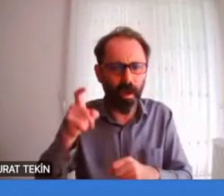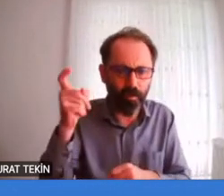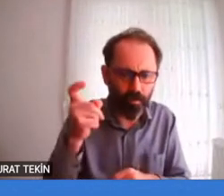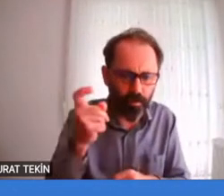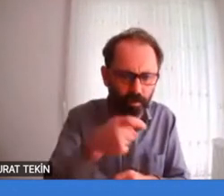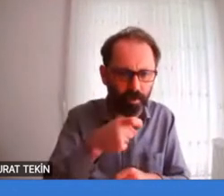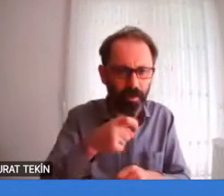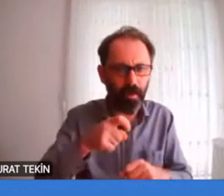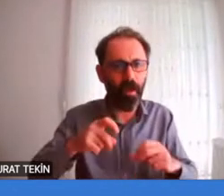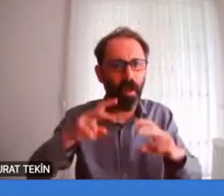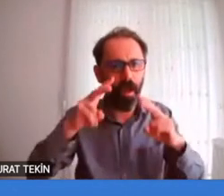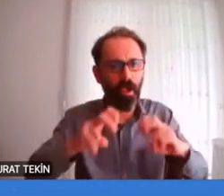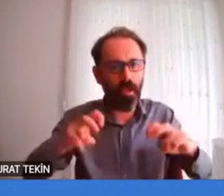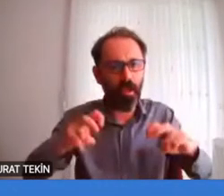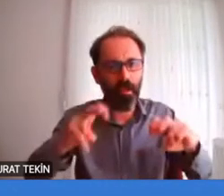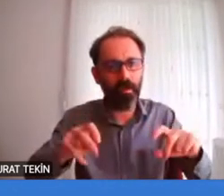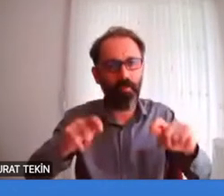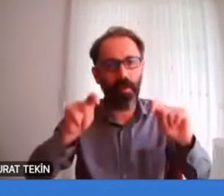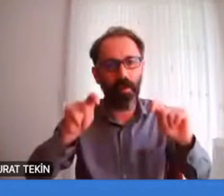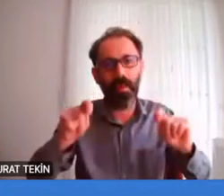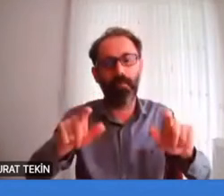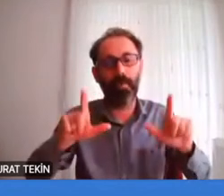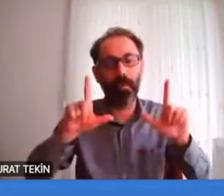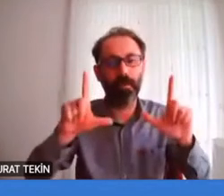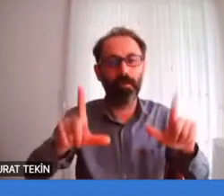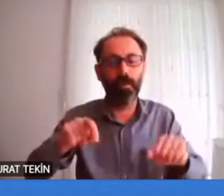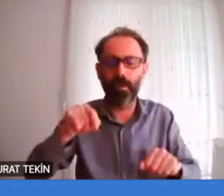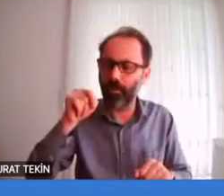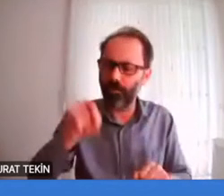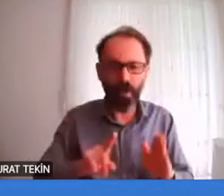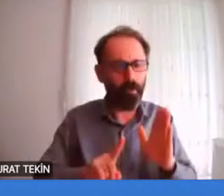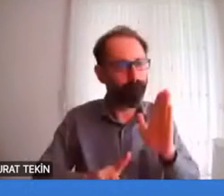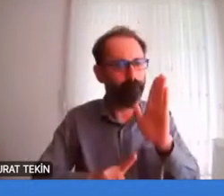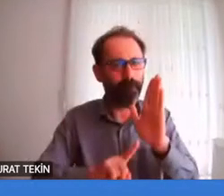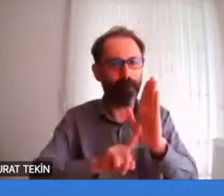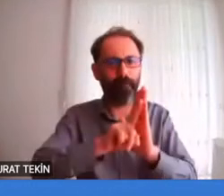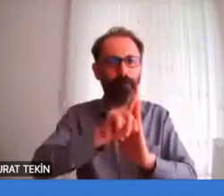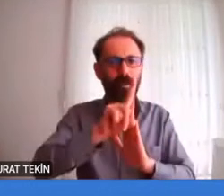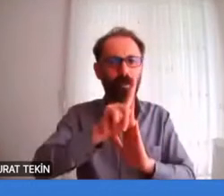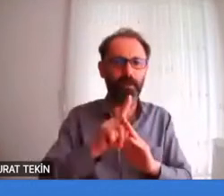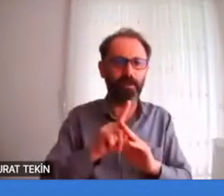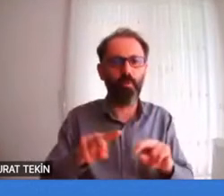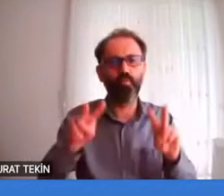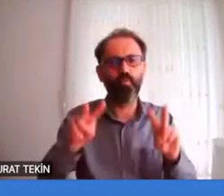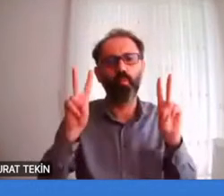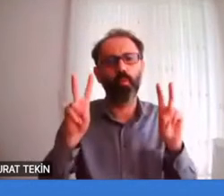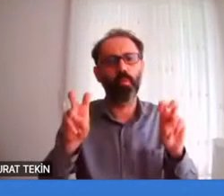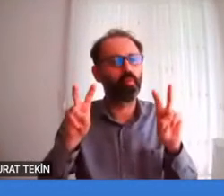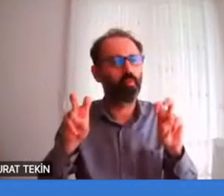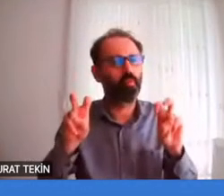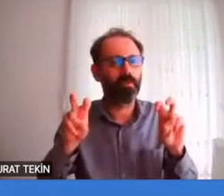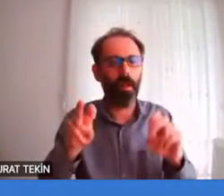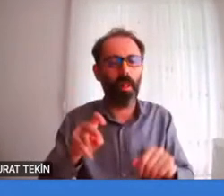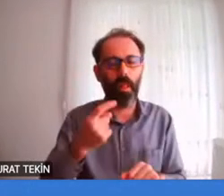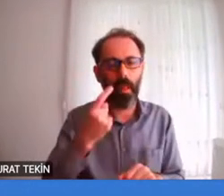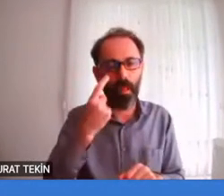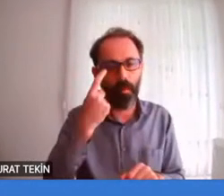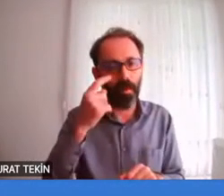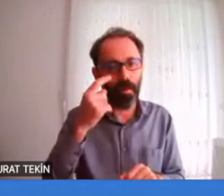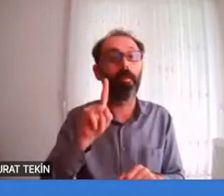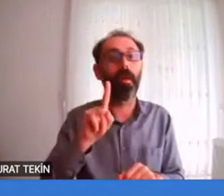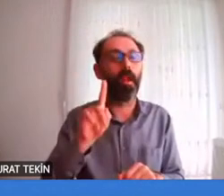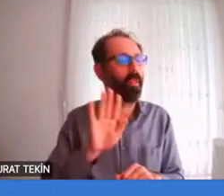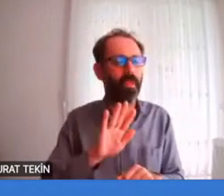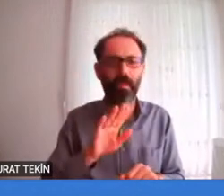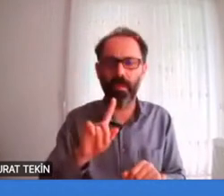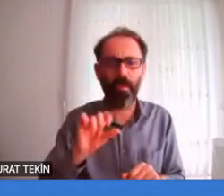mümkün olacaktır. Burada sadece başarı diye olaya bakmamak gerekiyor. Evet, başarı önemli bir şeydir. Burada şampiyon olmak bu